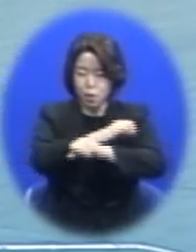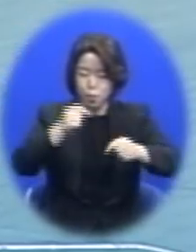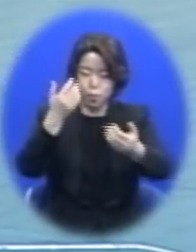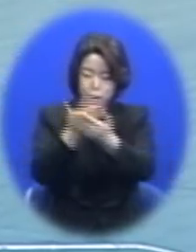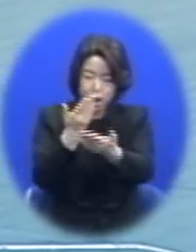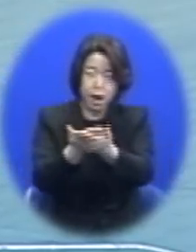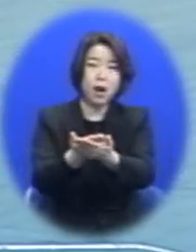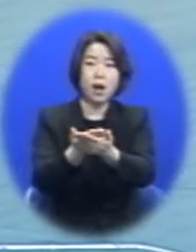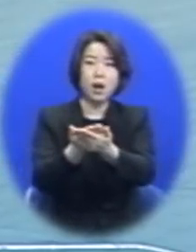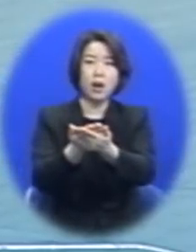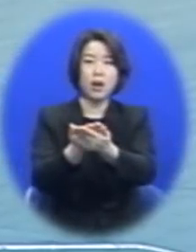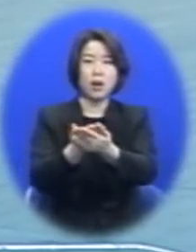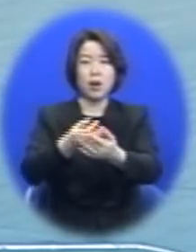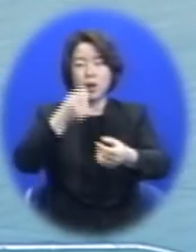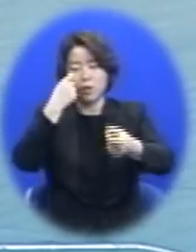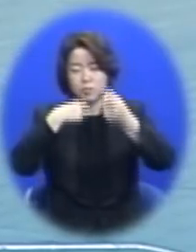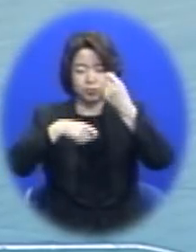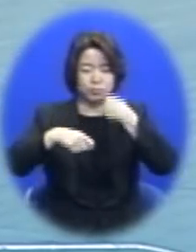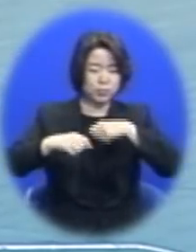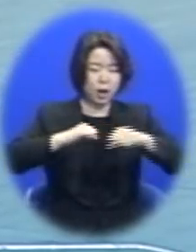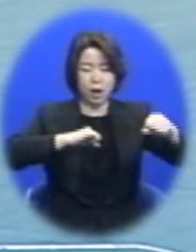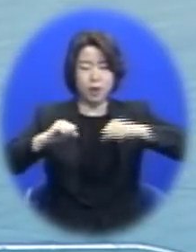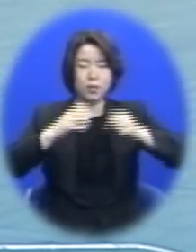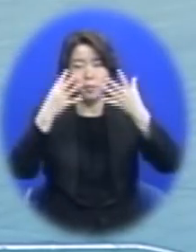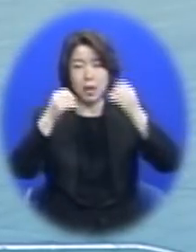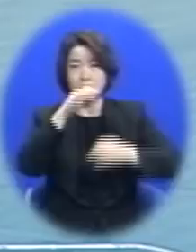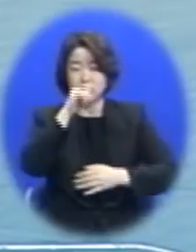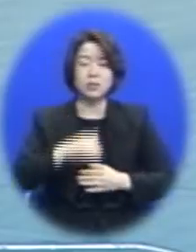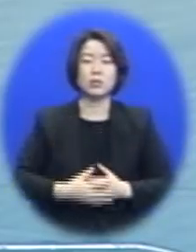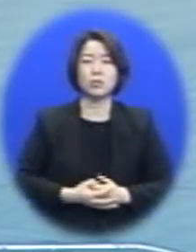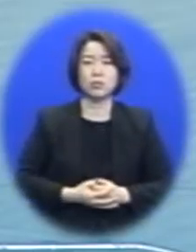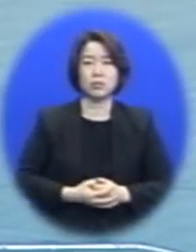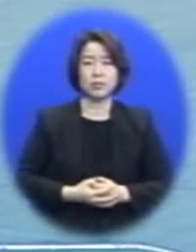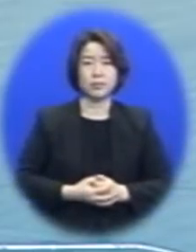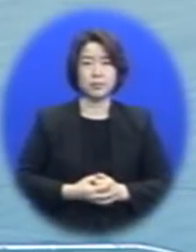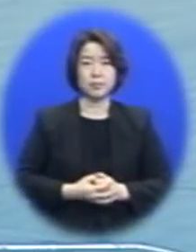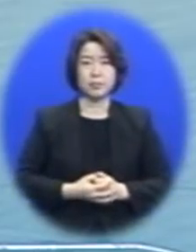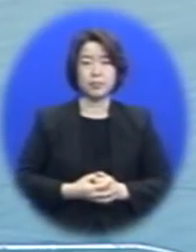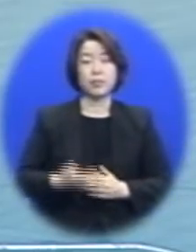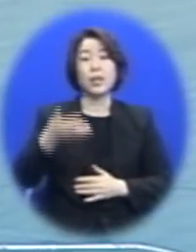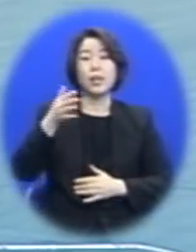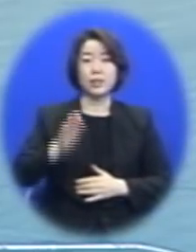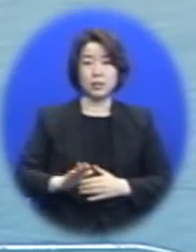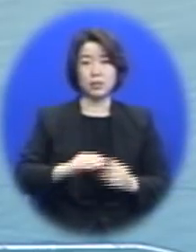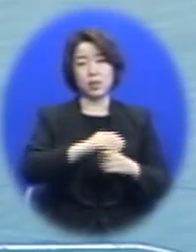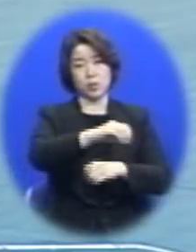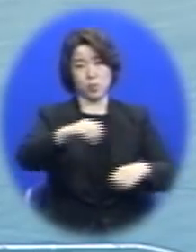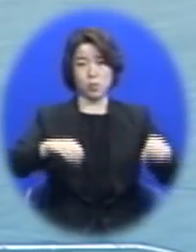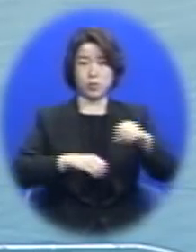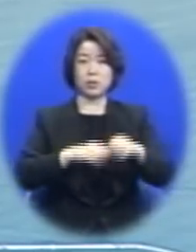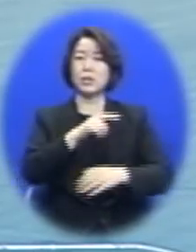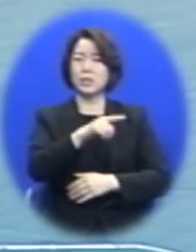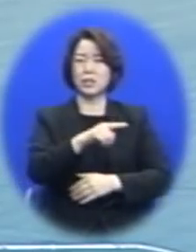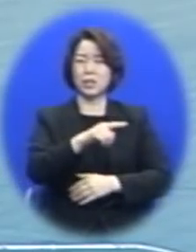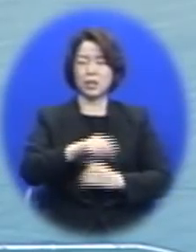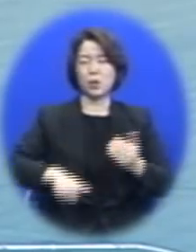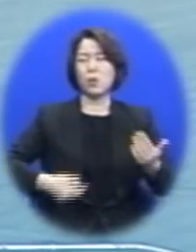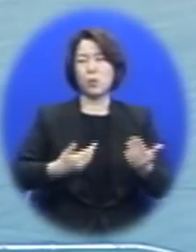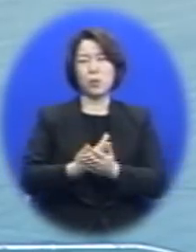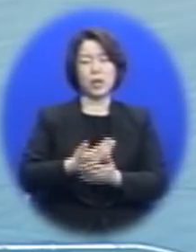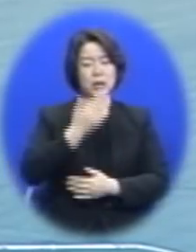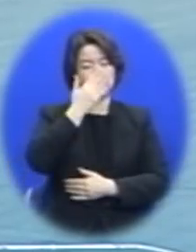주세요 뭐 퍼포먼스도 엄청나게 했습니다 그런데 오히려 이 회개가 식상하게 돼